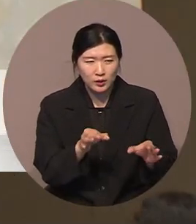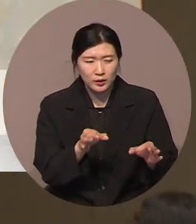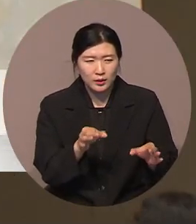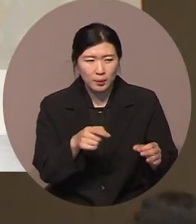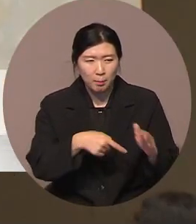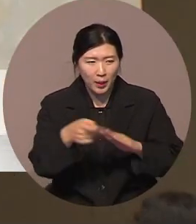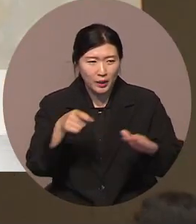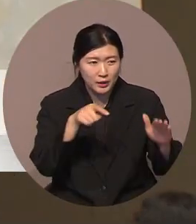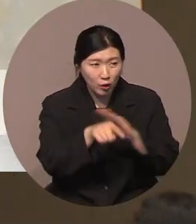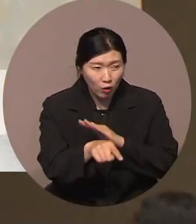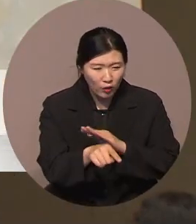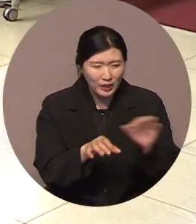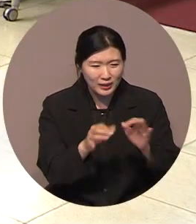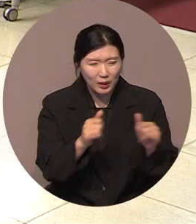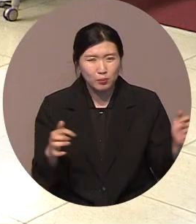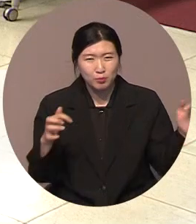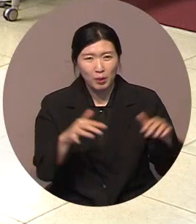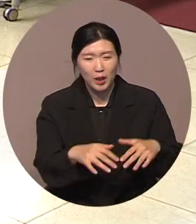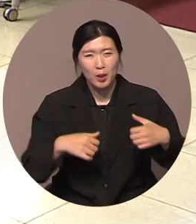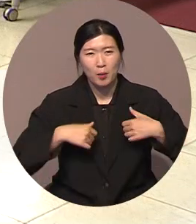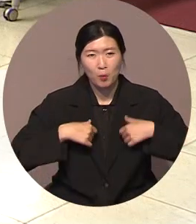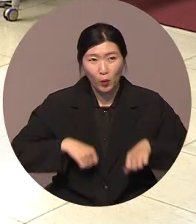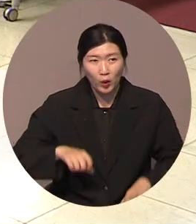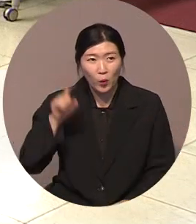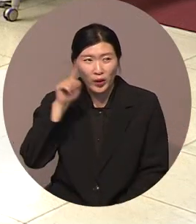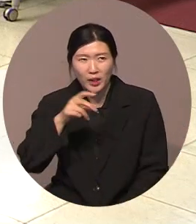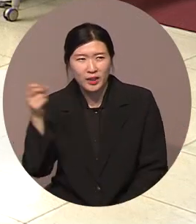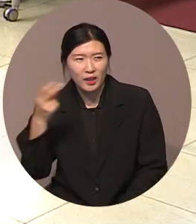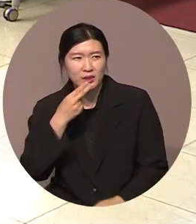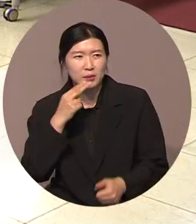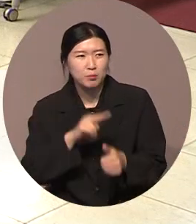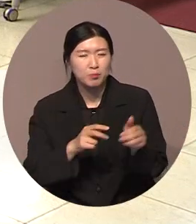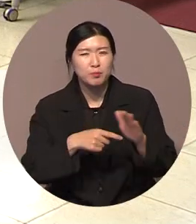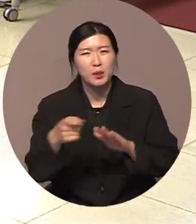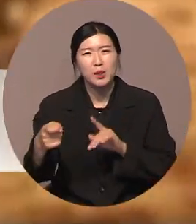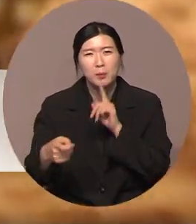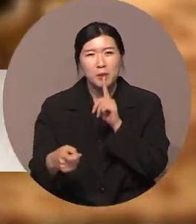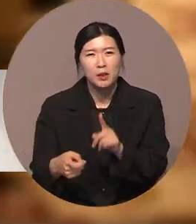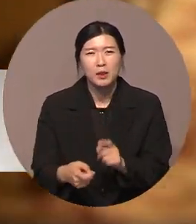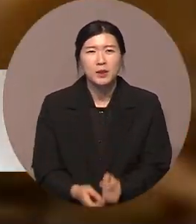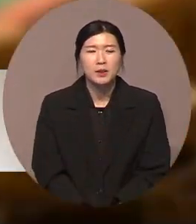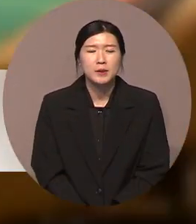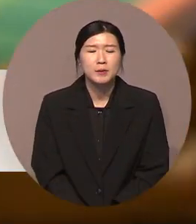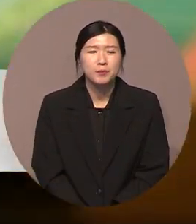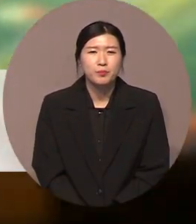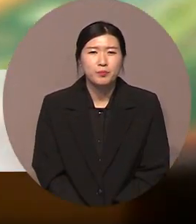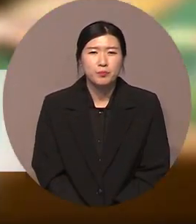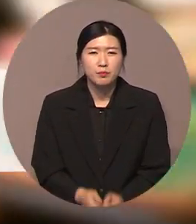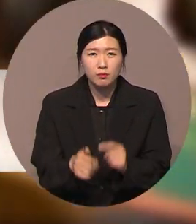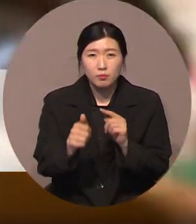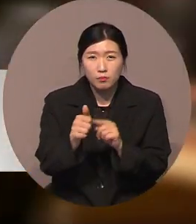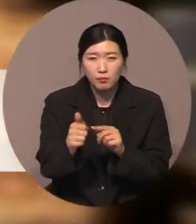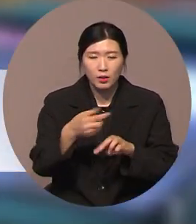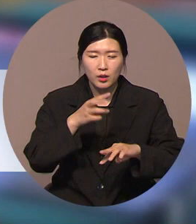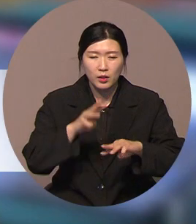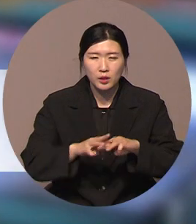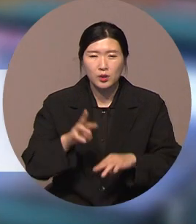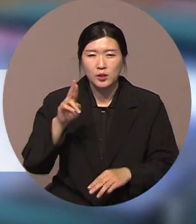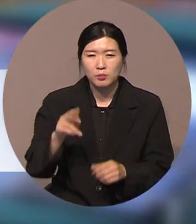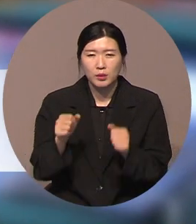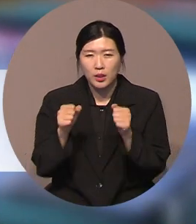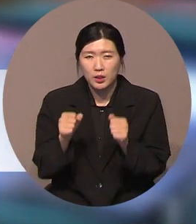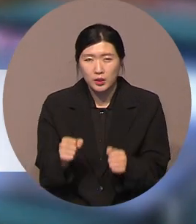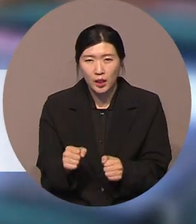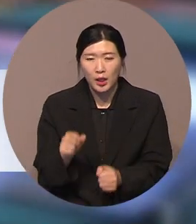인근에 장의서 실행에 옮기지 못했다는 진술을 확보한 것으로 전해졌습니다 범행 이후 대전과 금산 등에